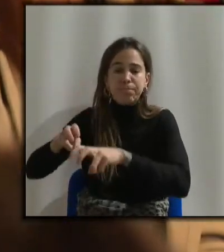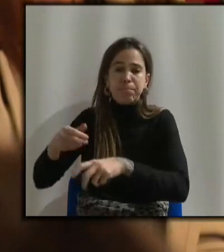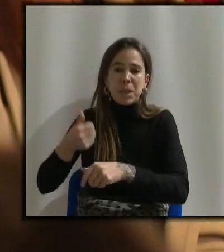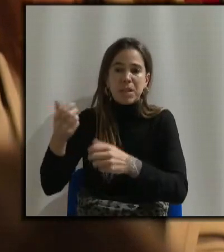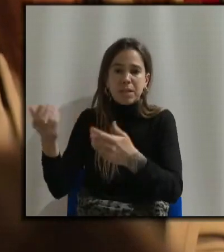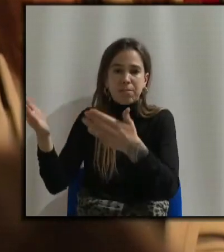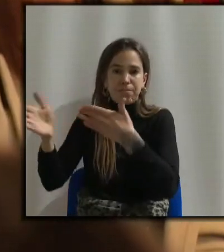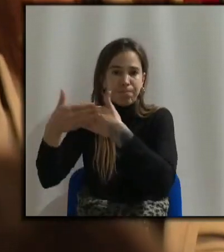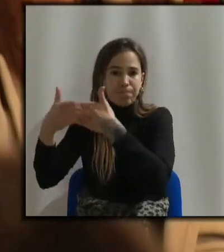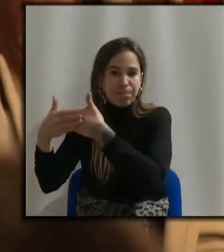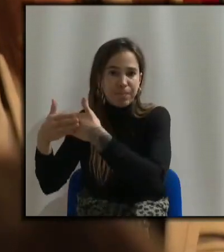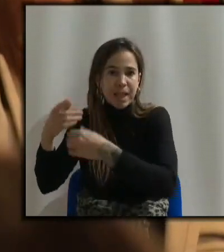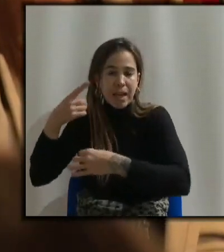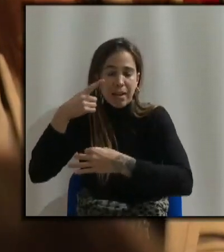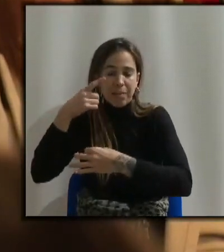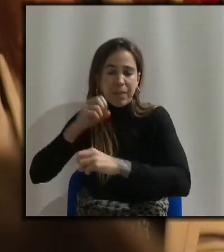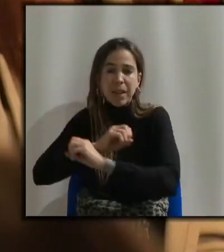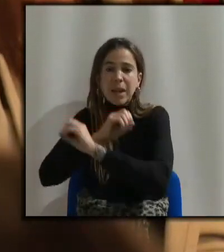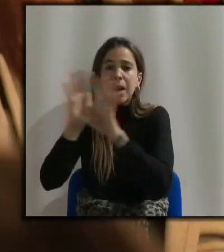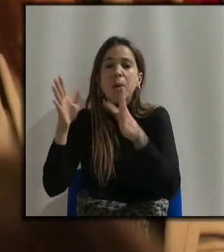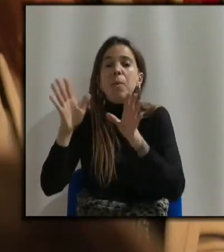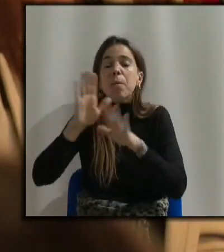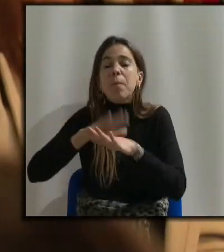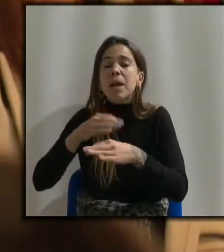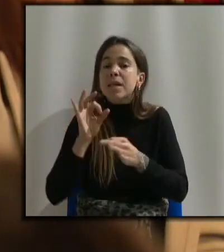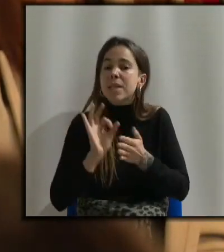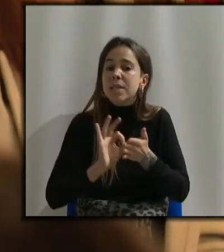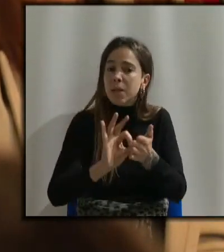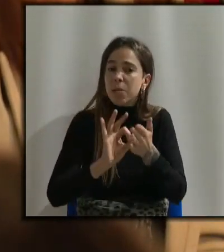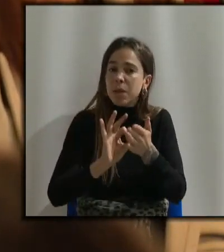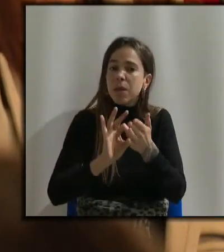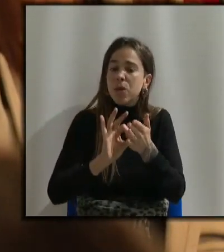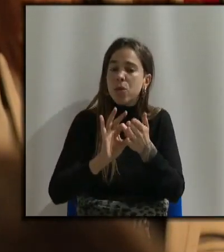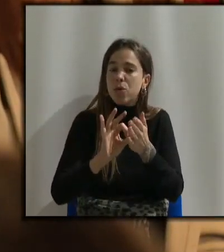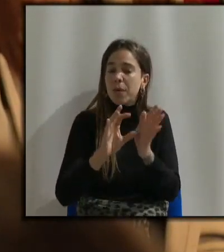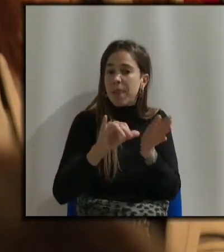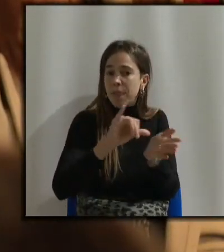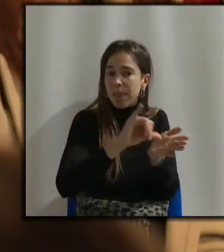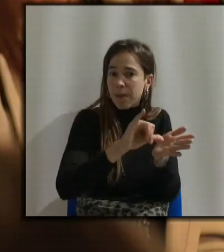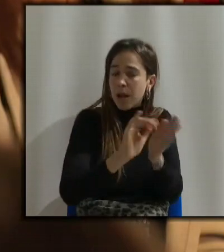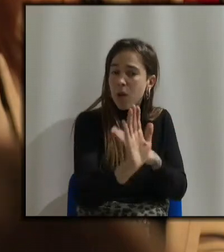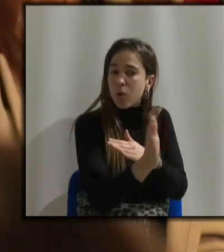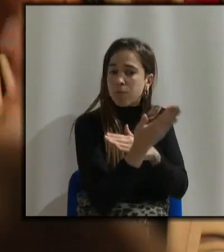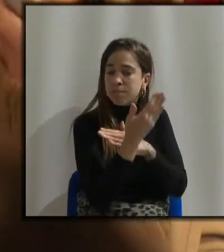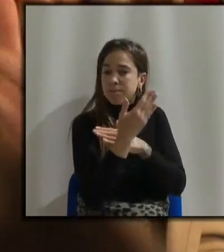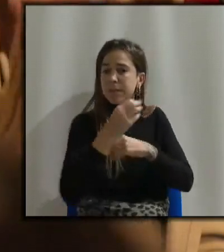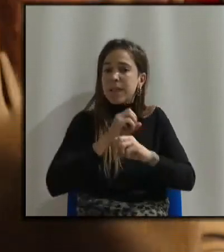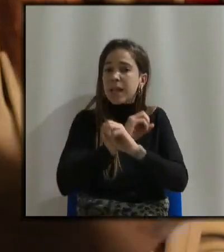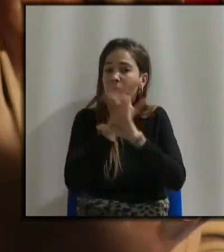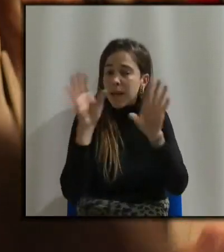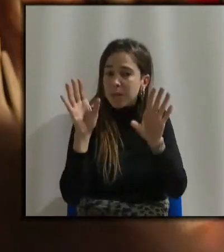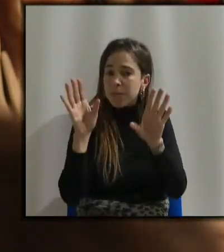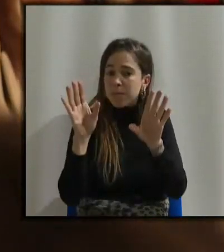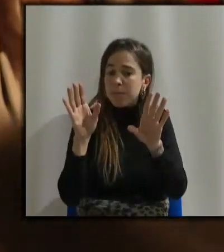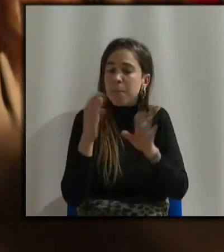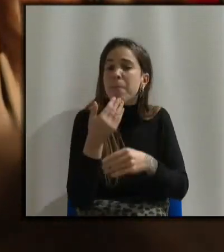evident, no? Però pel fet de tenir com un servei precedent, doncs, en aquest sentit la moció insta a,